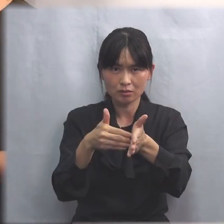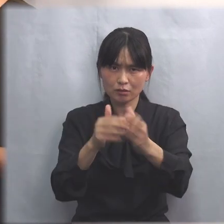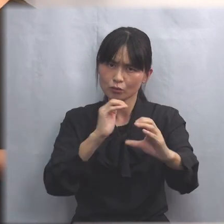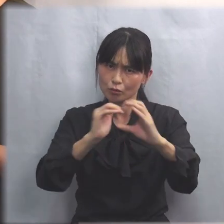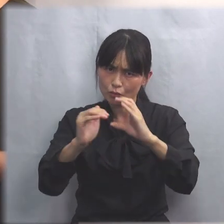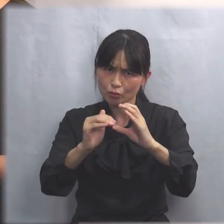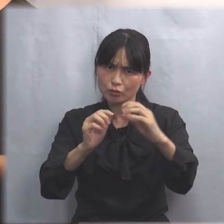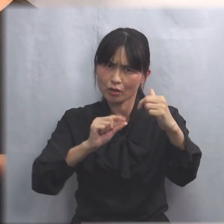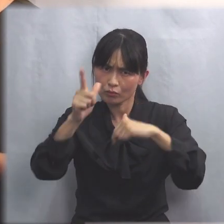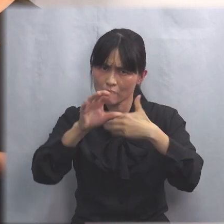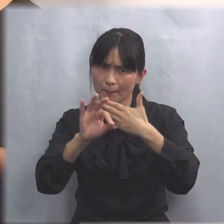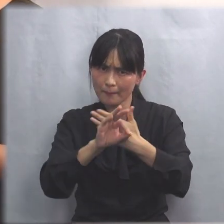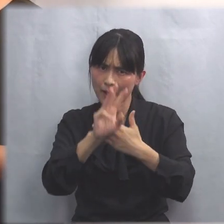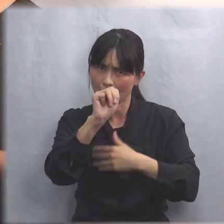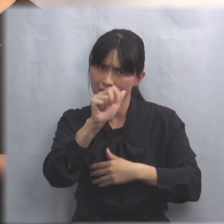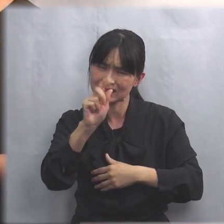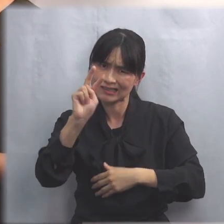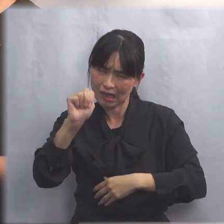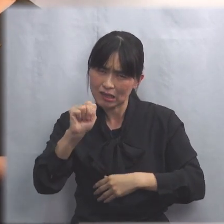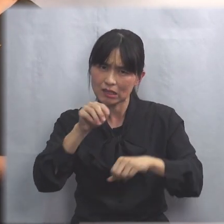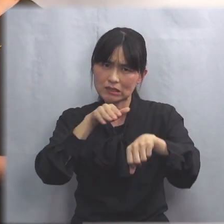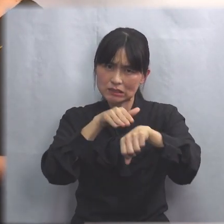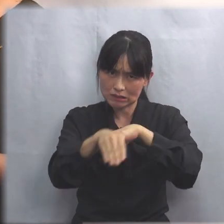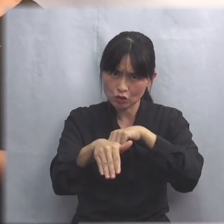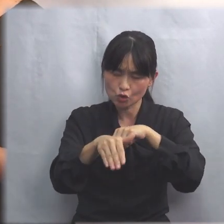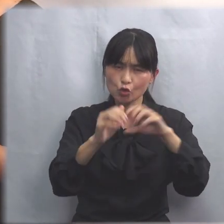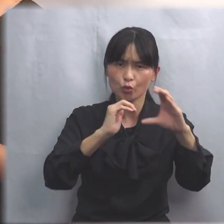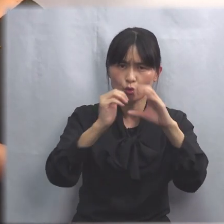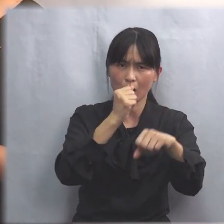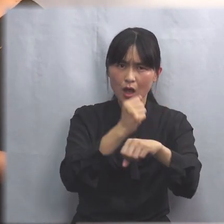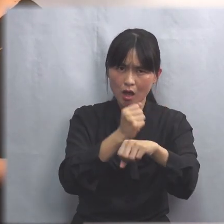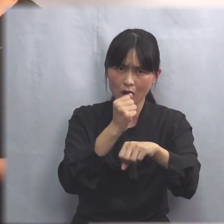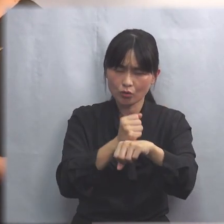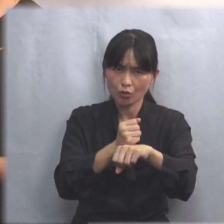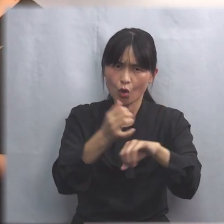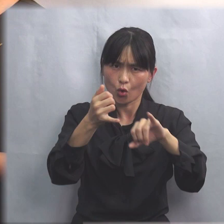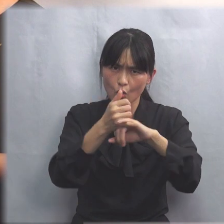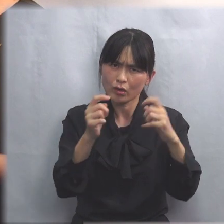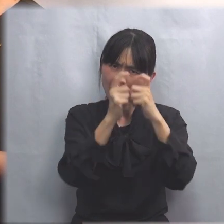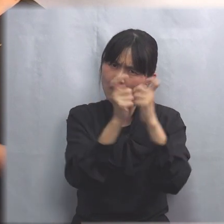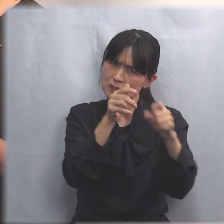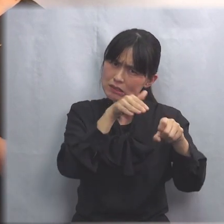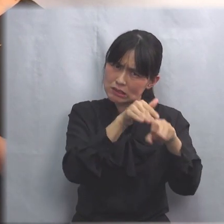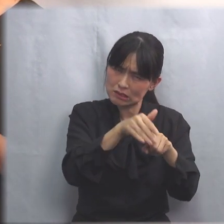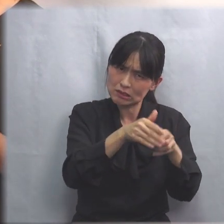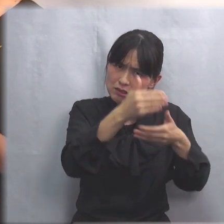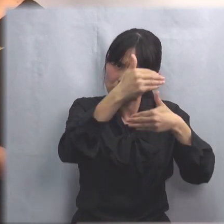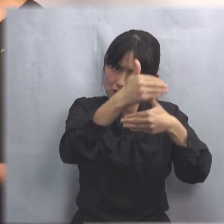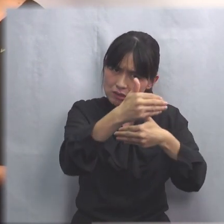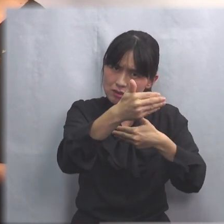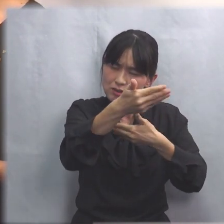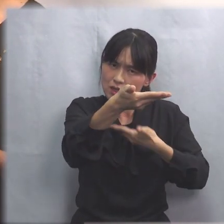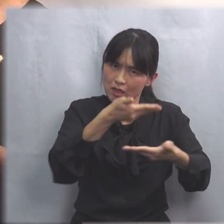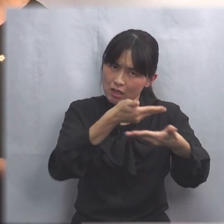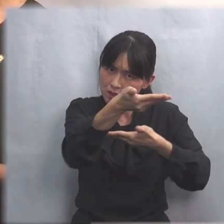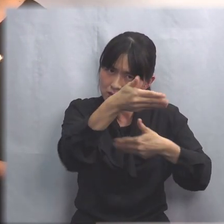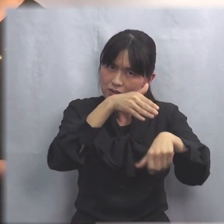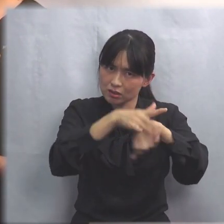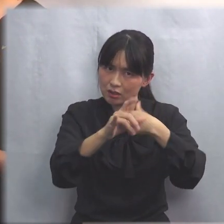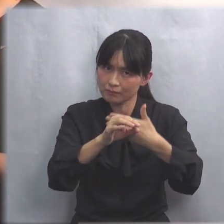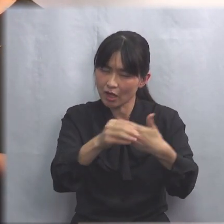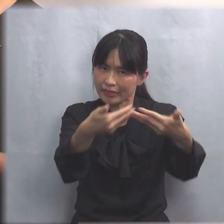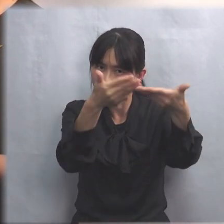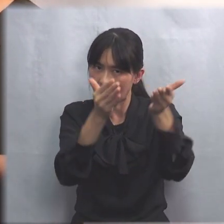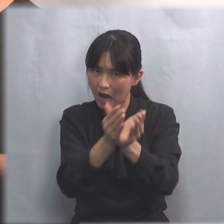주로 메신저를 중심으로 교류가 오가고, 그래서 필연적으로 개인화되고, 또 당부마다,